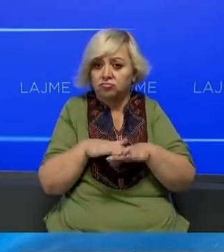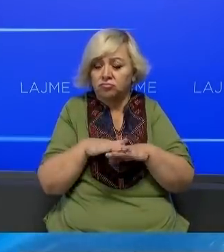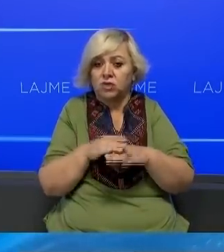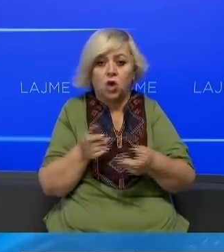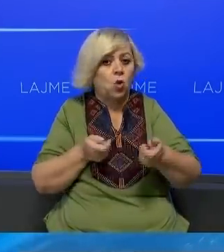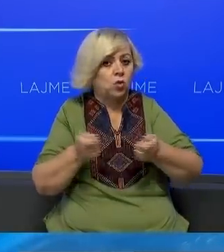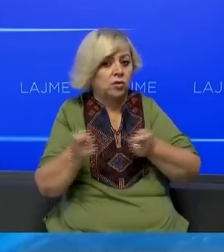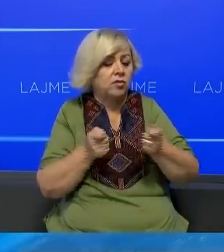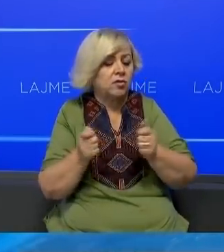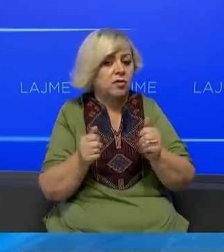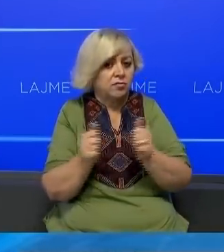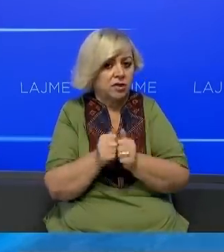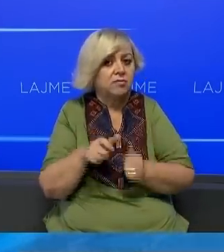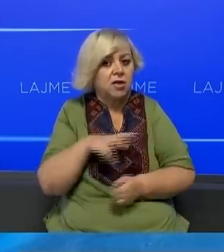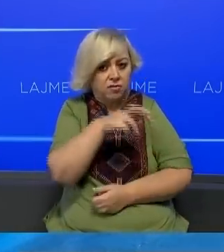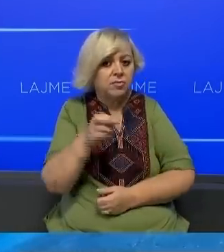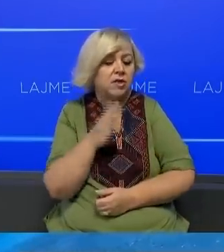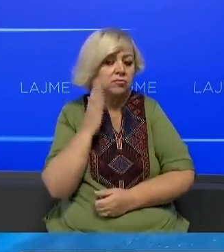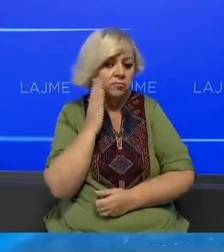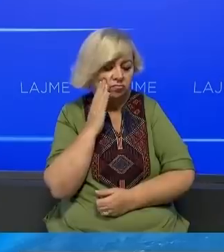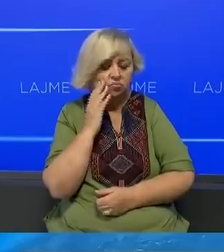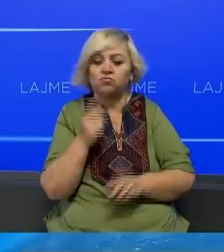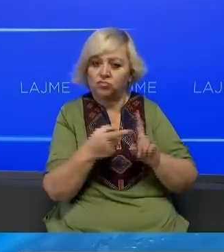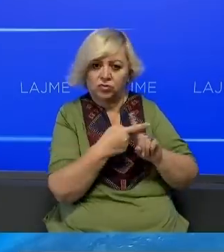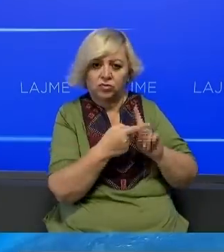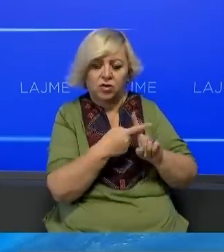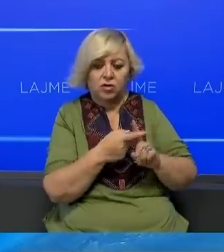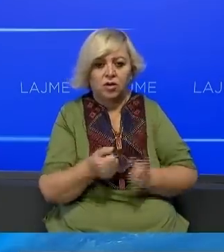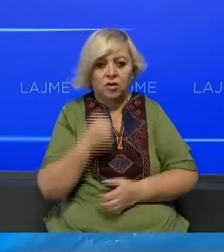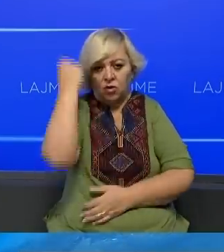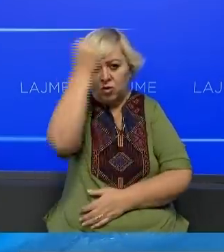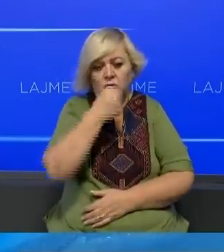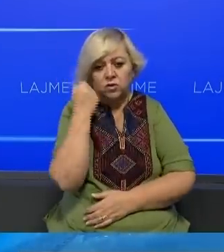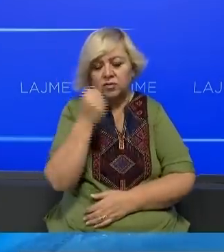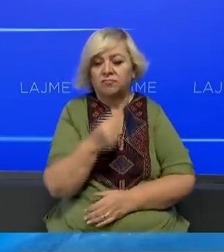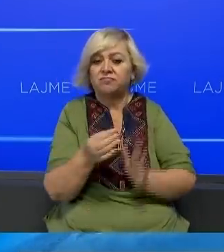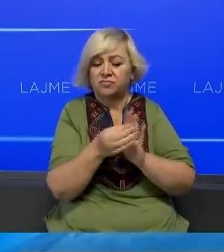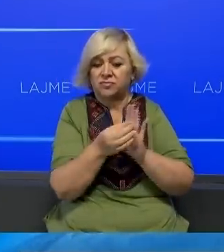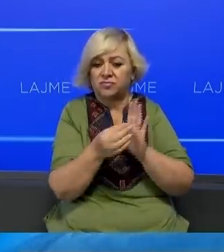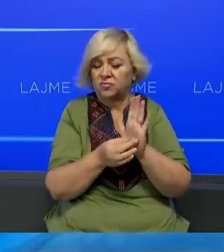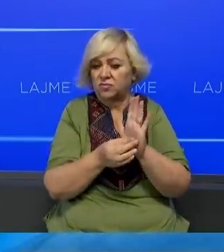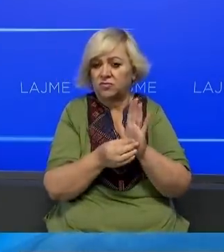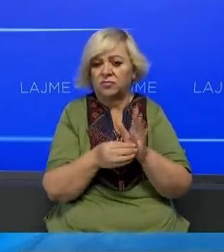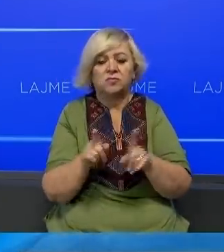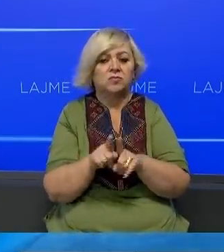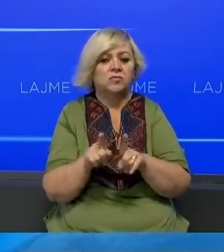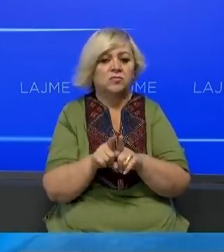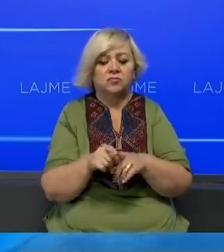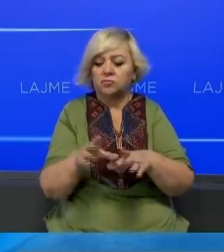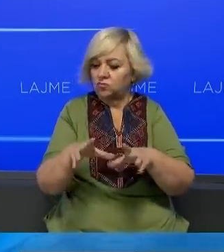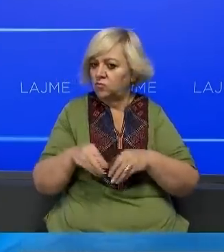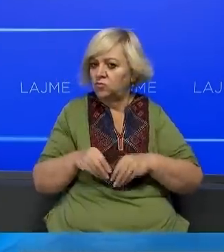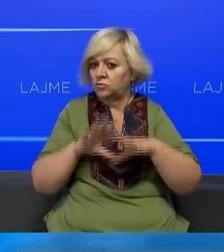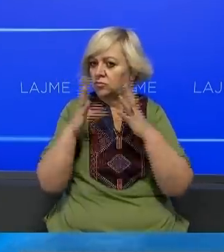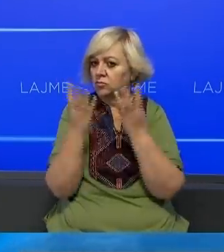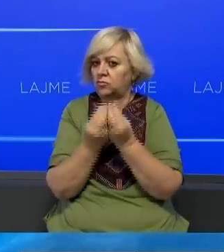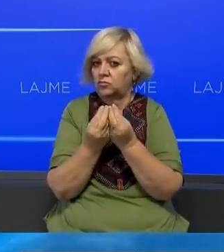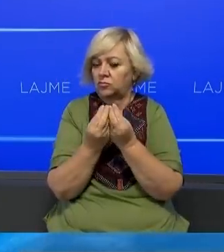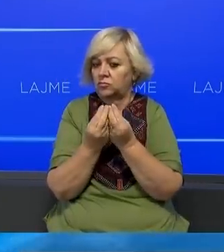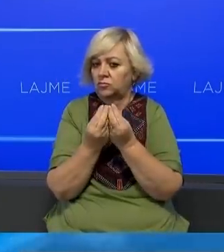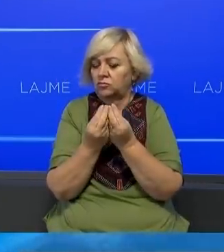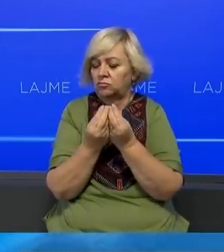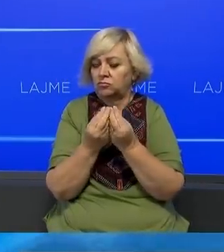mes SBA-s dhe BE-s sa i përket dialogut. Dhe kjo është pozitive. Kosova sa i përket kritereve teknokratike, si quhen, i ka plotësuar të gjitha. Këtë